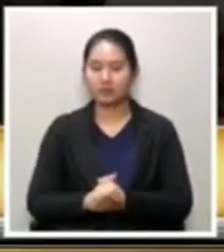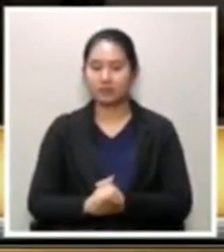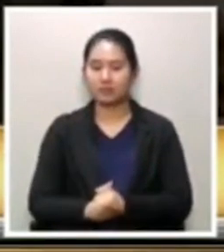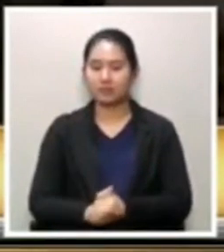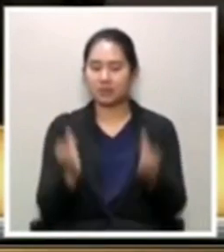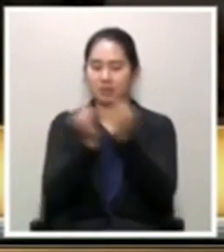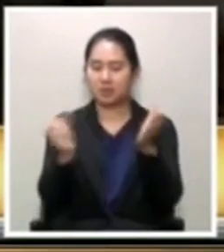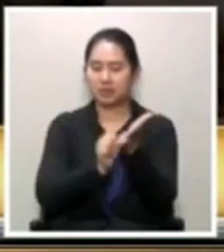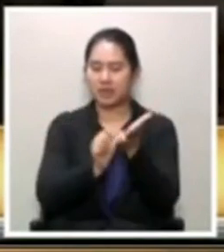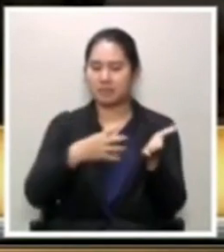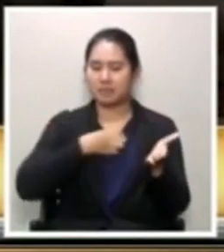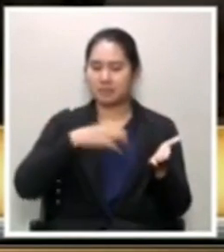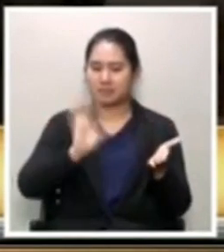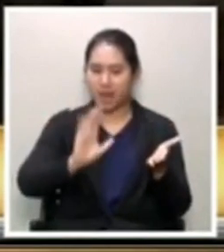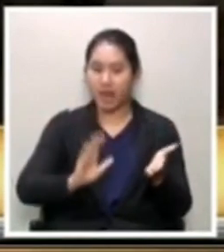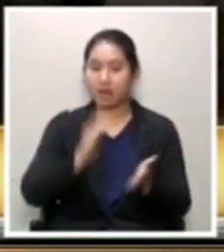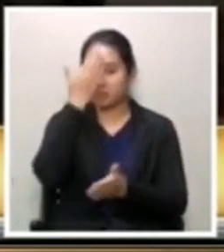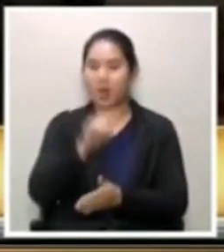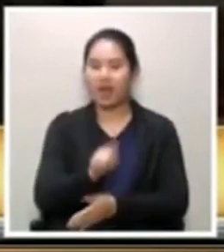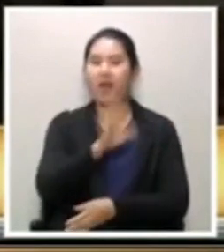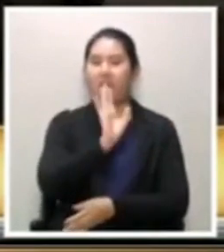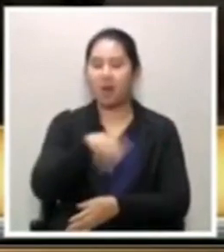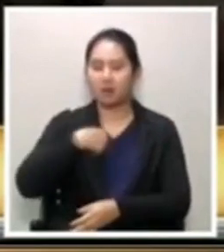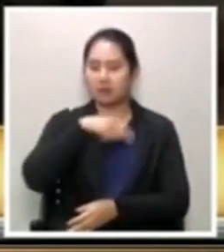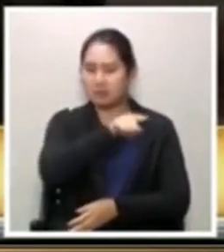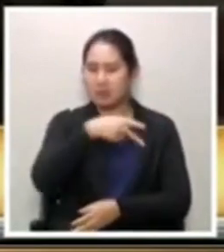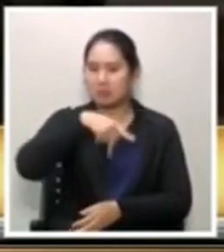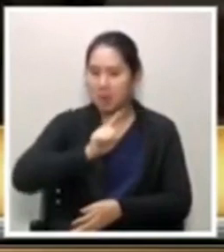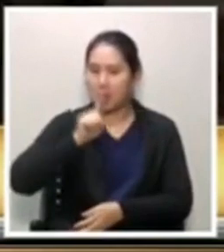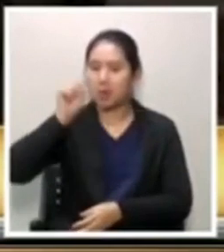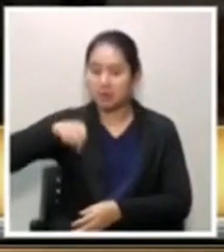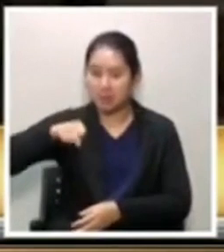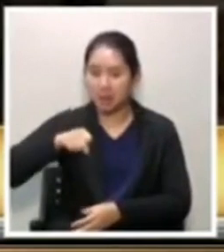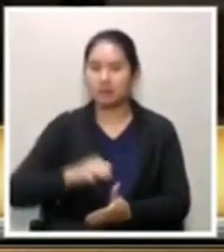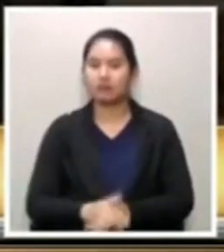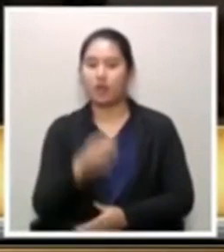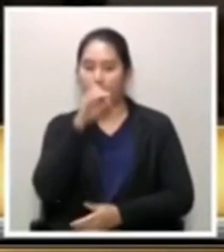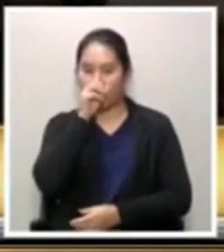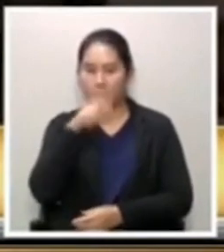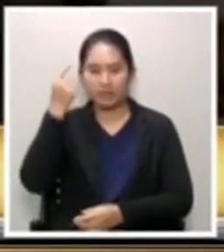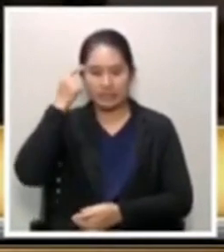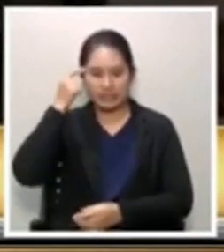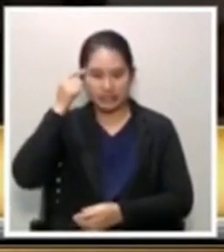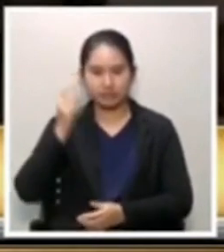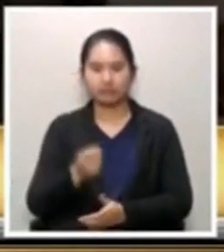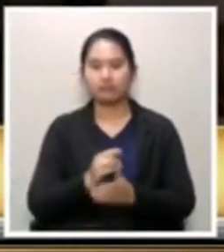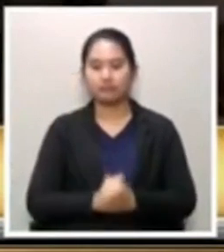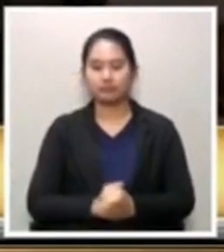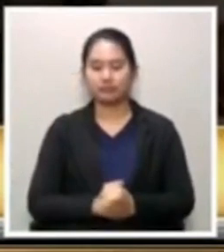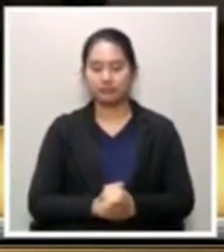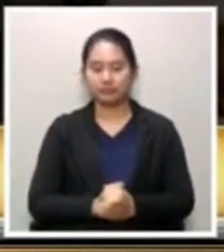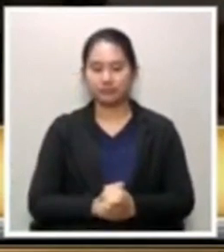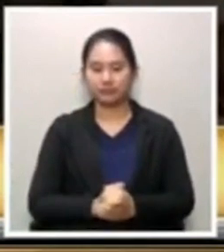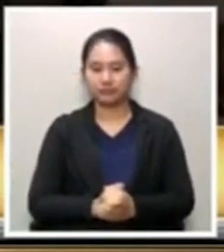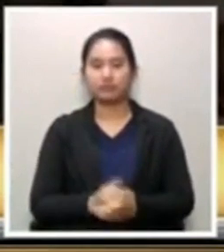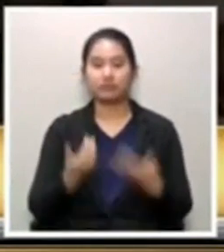แก้รัฐธรรมนูญในประเด็นใดเนี่ยเพราะเขาได้ประโยชน์จากประเด็นนั้นอยู่ใช่หรือไม่นะครับให้ลองเอามาพิจารณากันดูจริงๆมีส